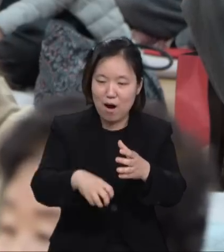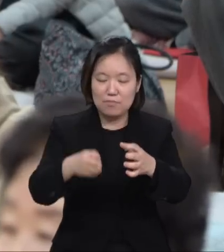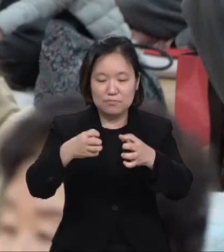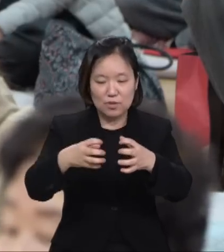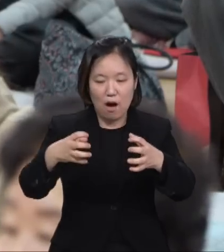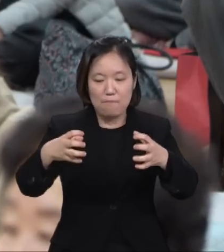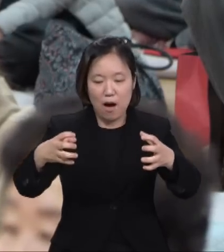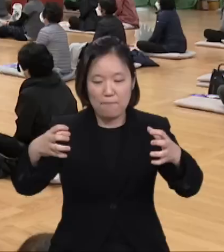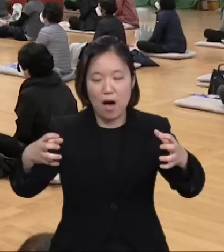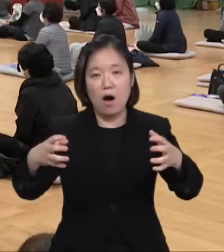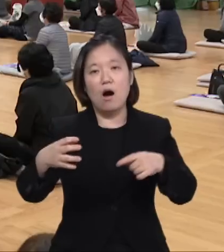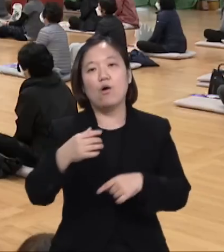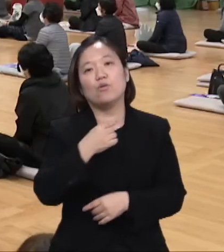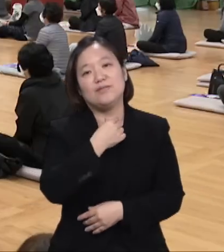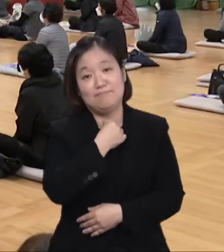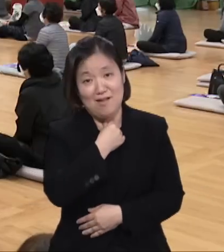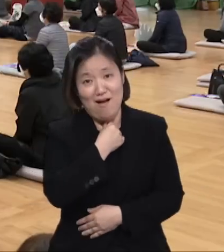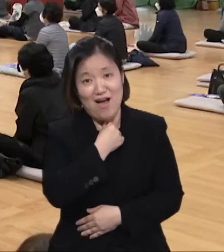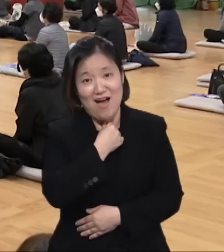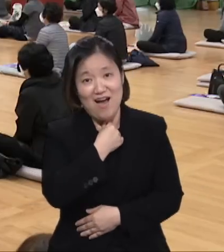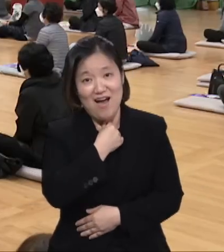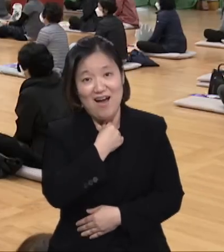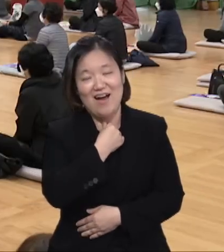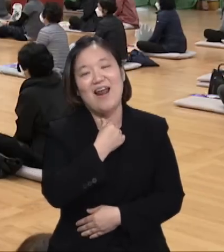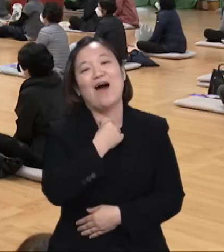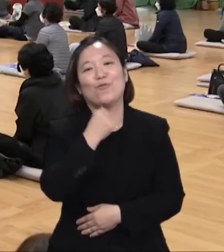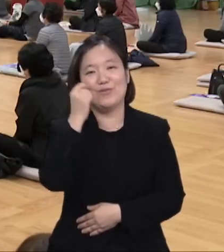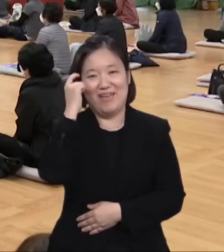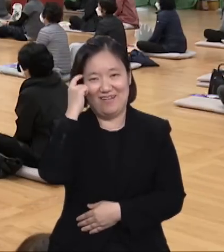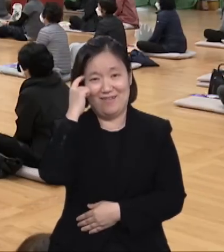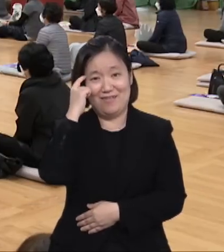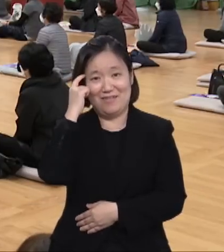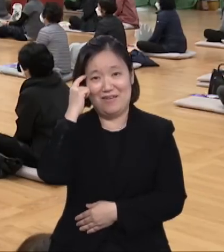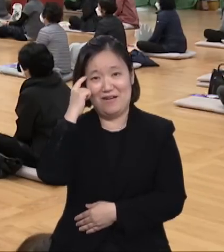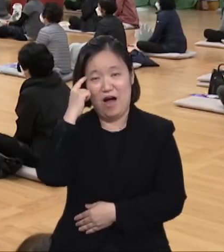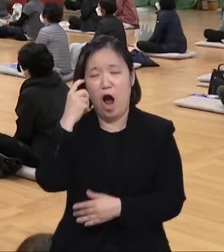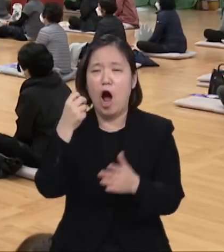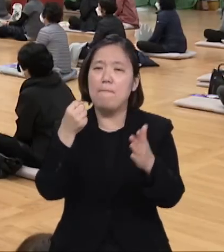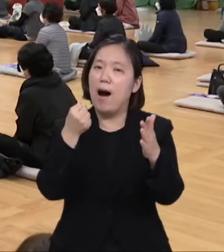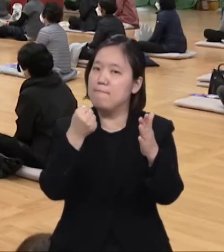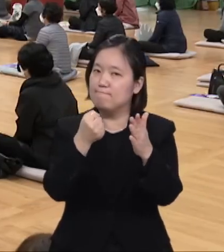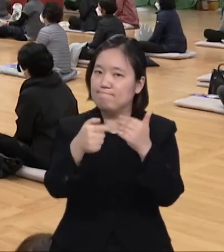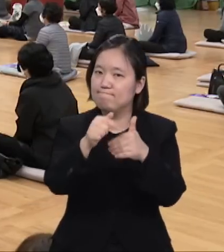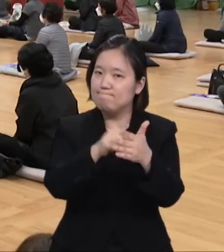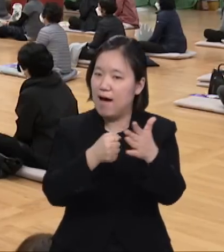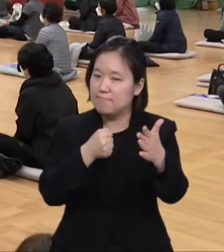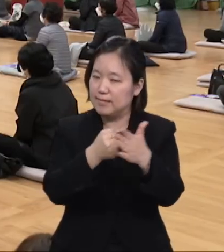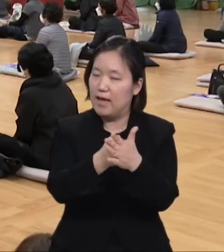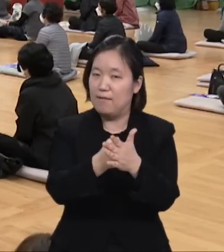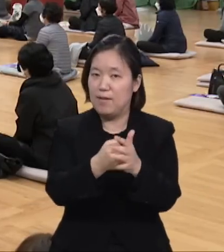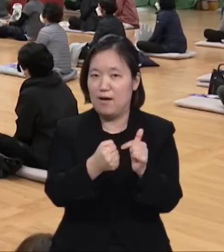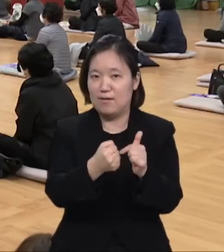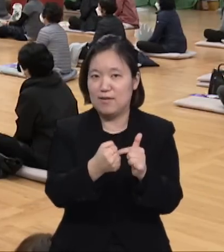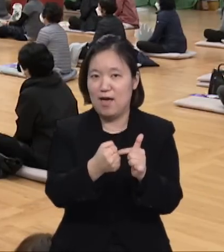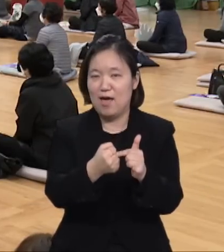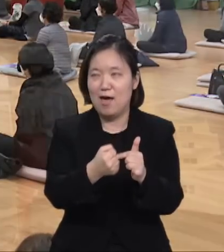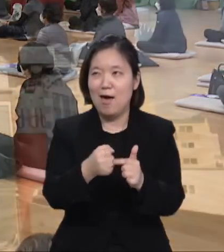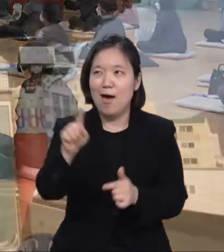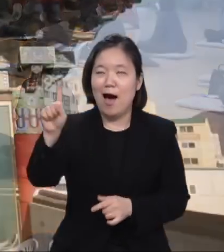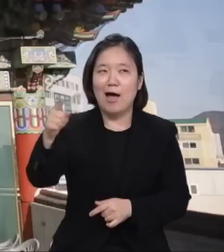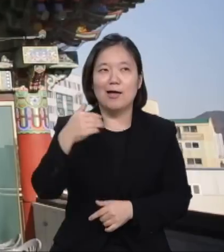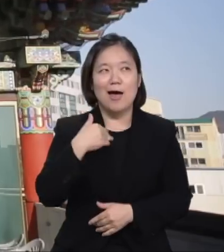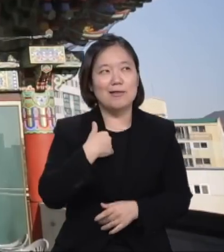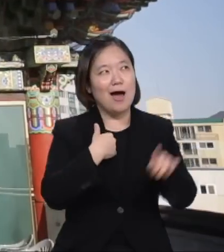내 복의 글을 크게 크게 만들리라 저 내가 봤던 큰 자루처럼 내 복의